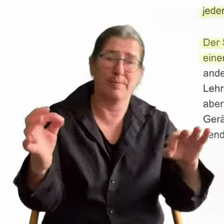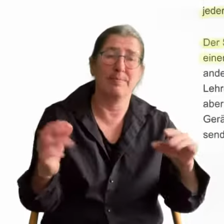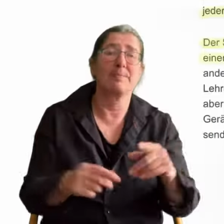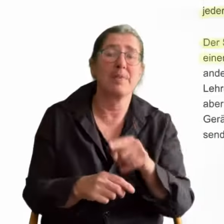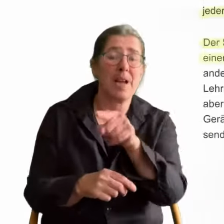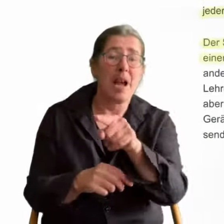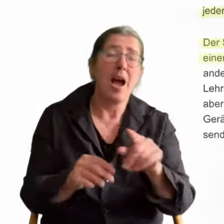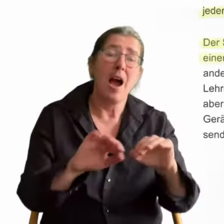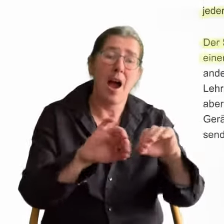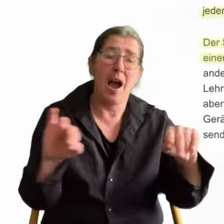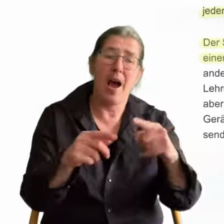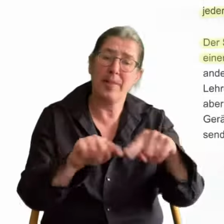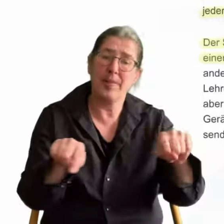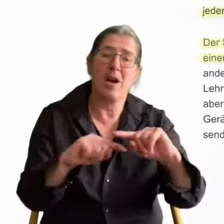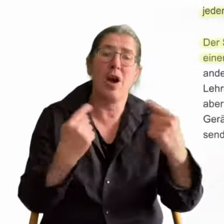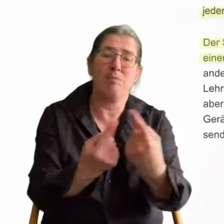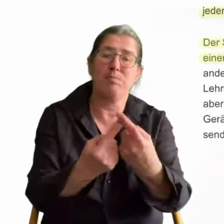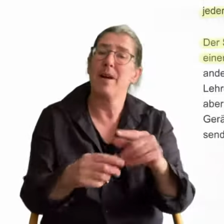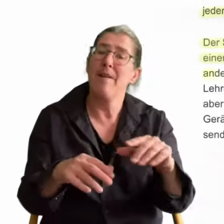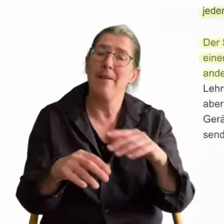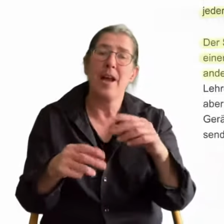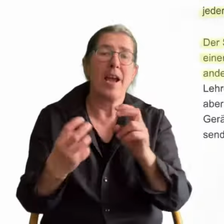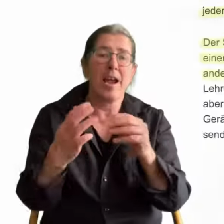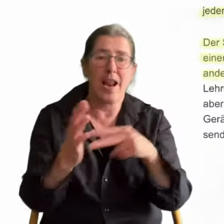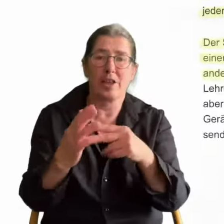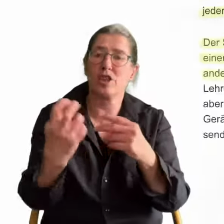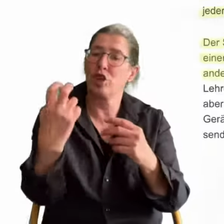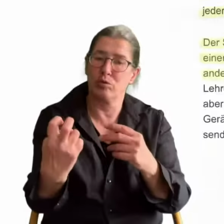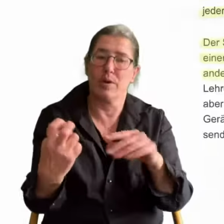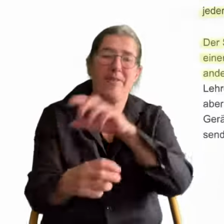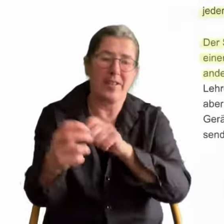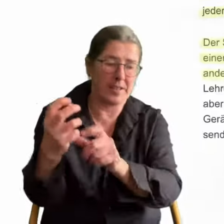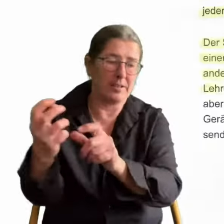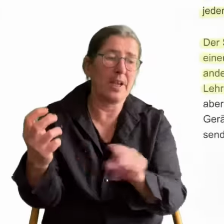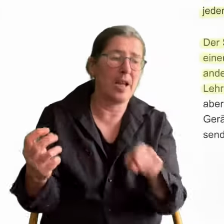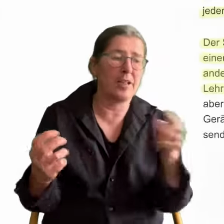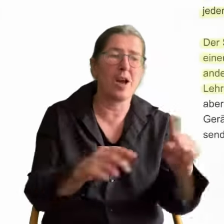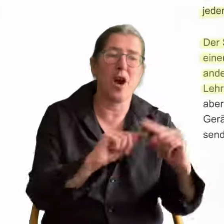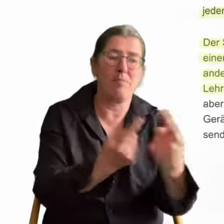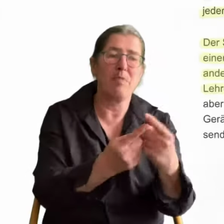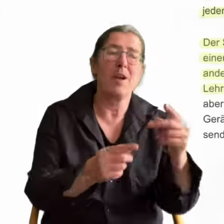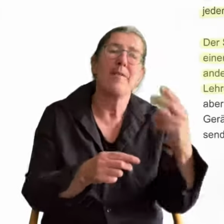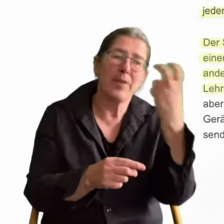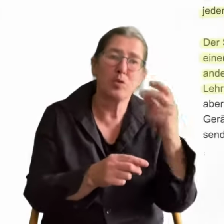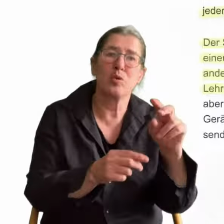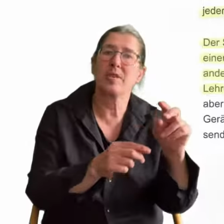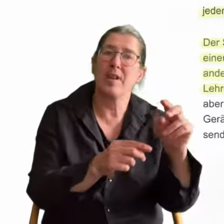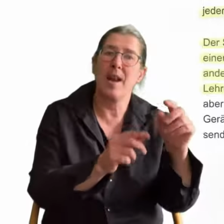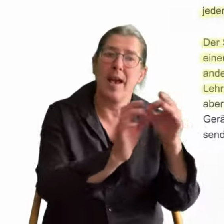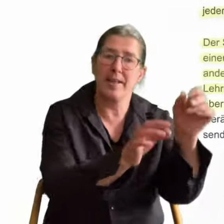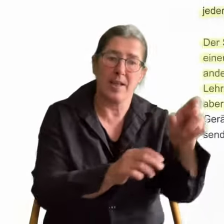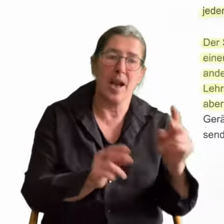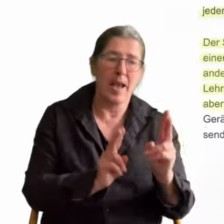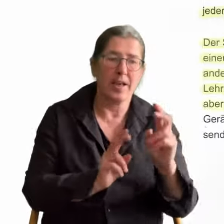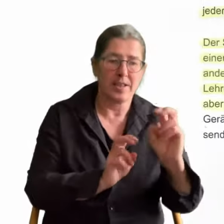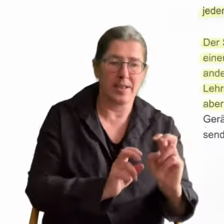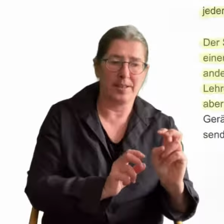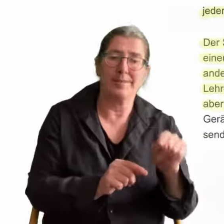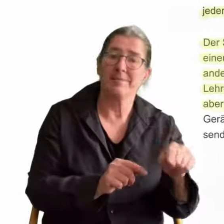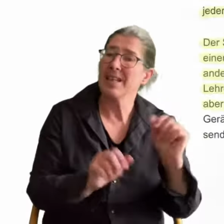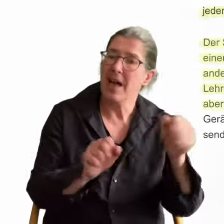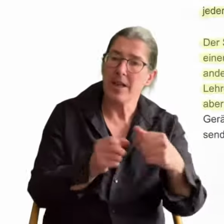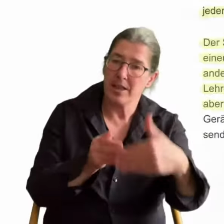elektrischen stuhl gefesselt in einem anderen raum sitzen der versuchsleiter und der lehrer der sogenannte lehrer kann den schüler nicht sehen aber er